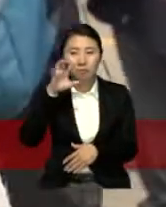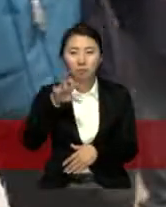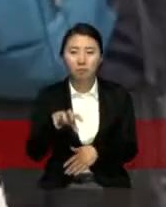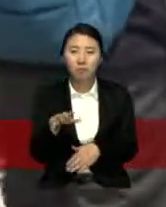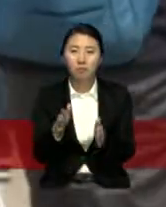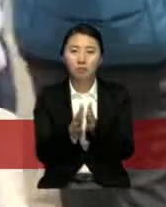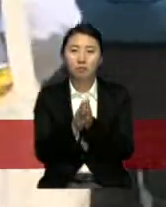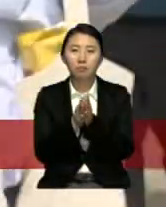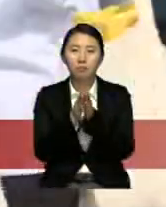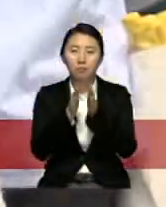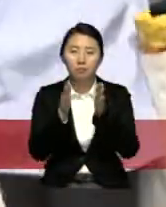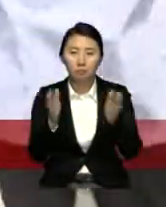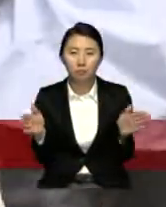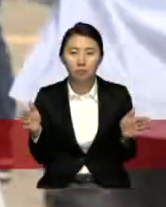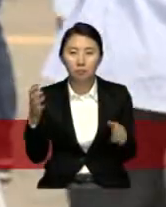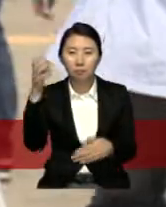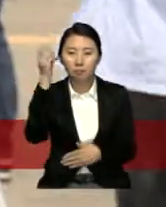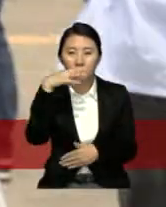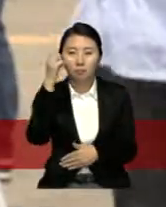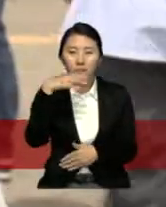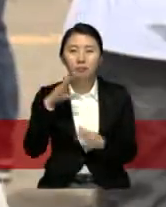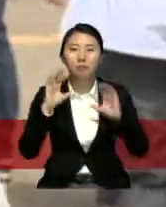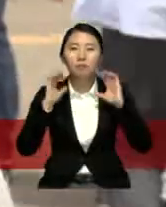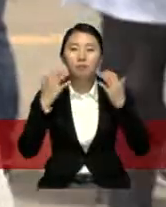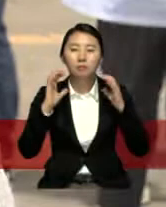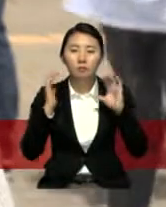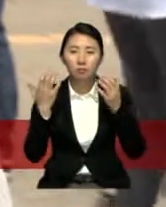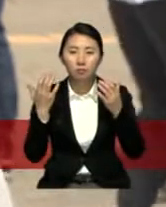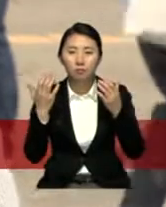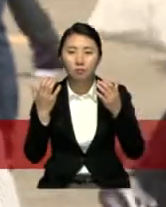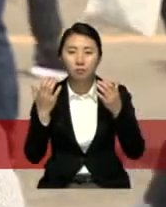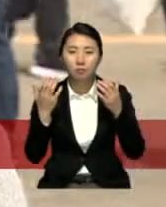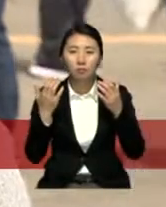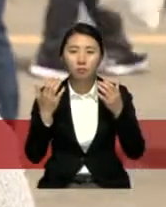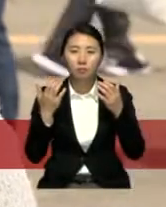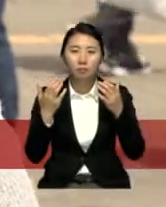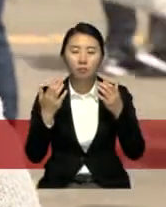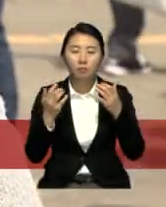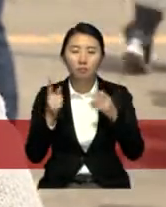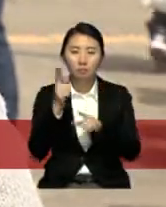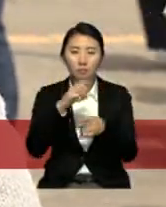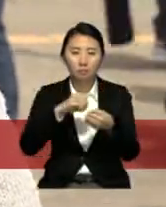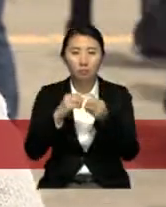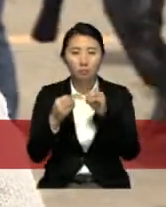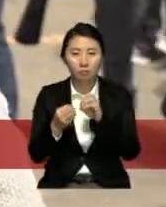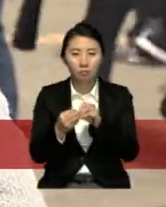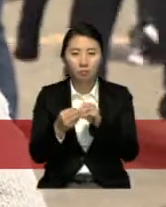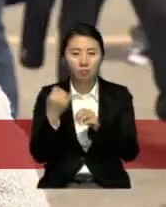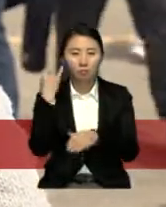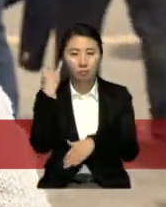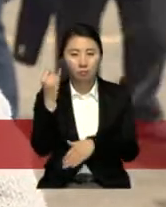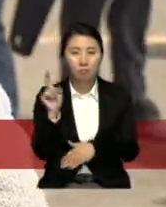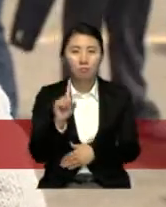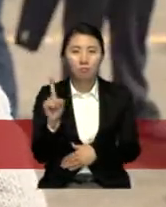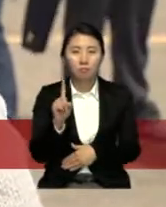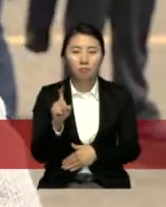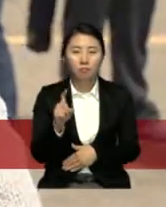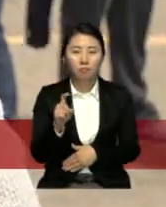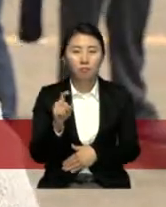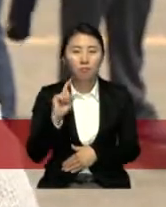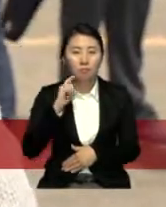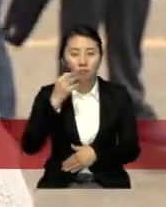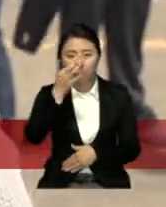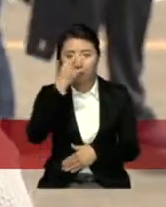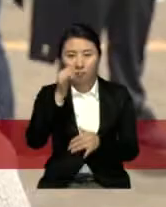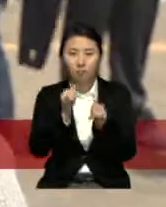거기에서 시작을 해서 그냥 아이들이 정크 아트가 뭔지, 그리고 이런 분야도 예술가가 될